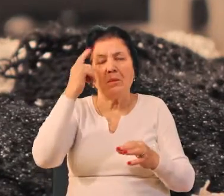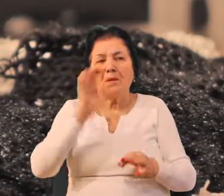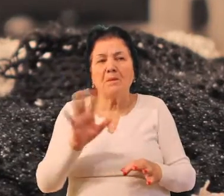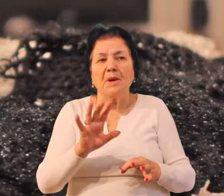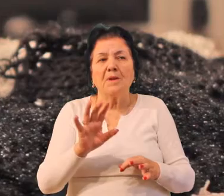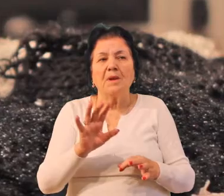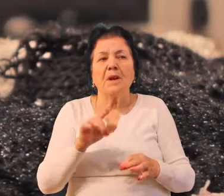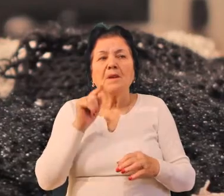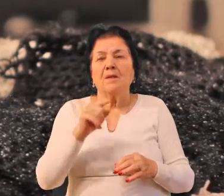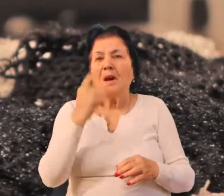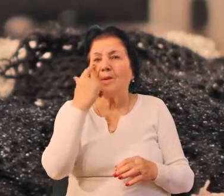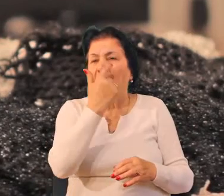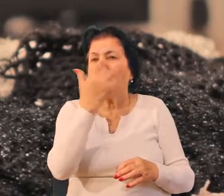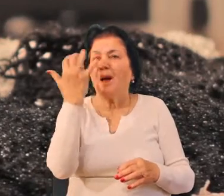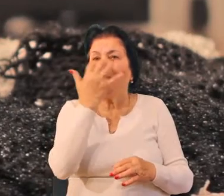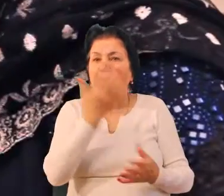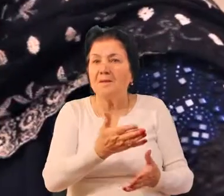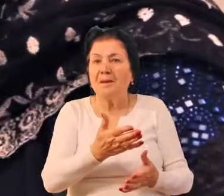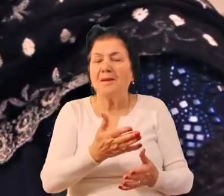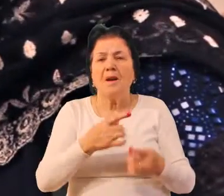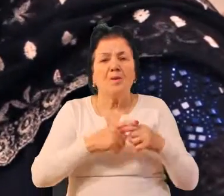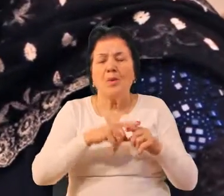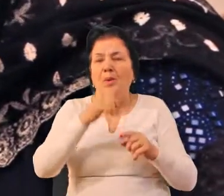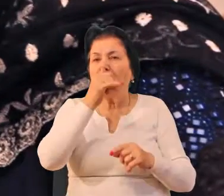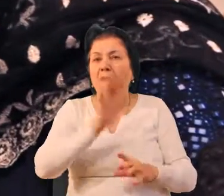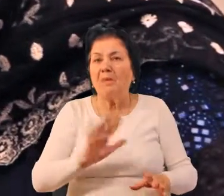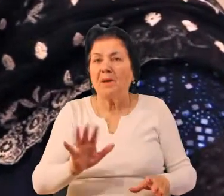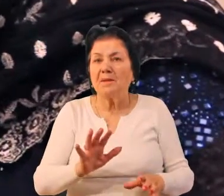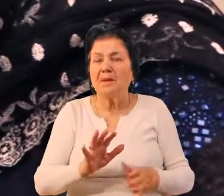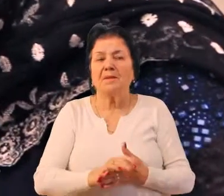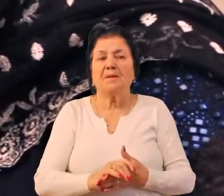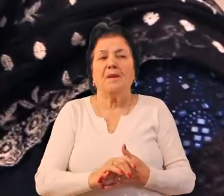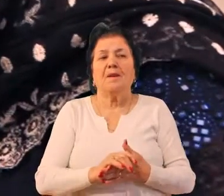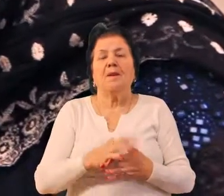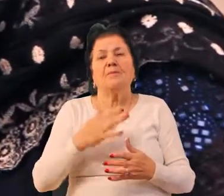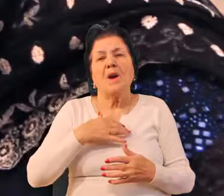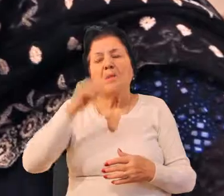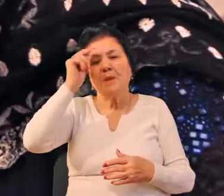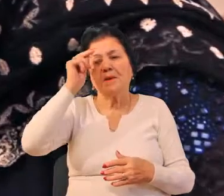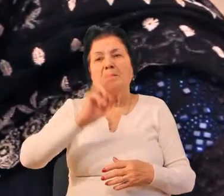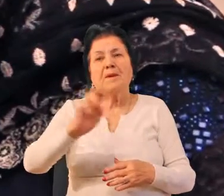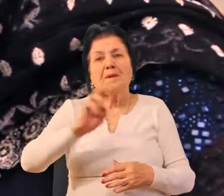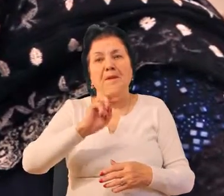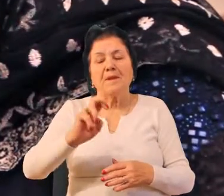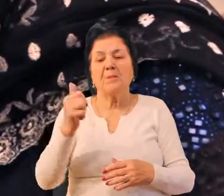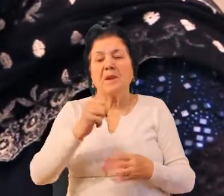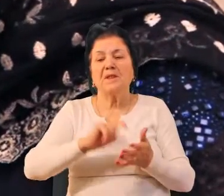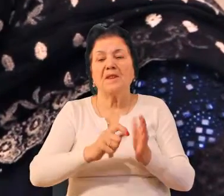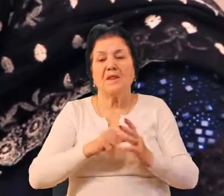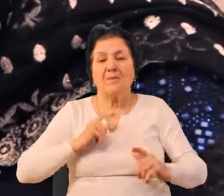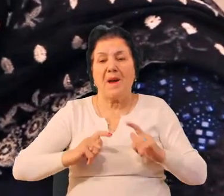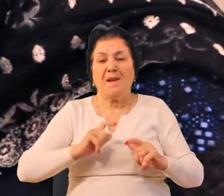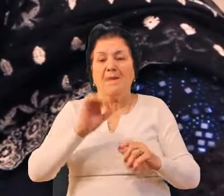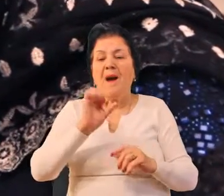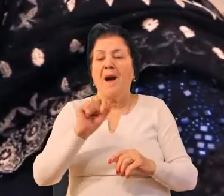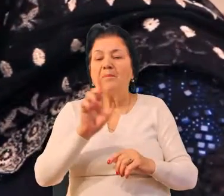yəni sən gözdən əlilsən də toxuya bilməzsən. Necə məktəbə gedirsən, birinci sinif müəllimi, hərfləri öyrədən kimi. Anam